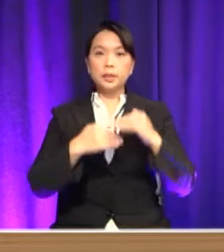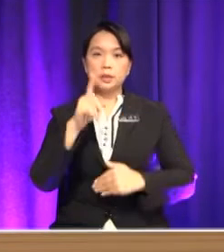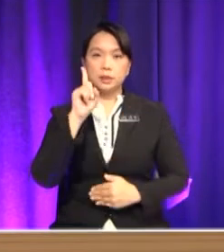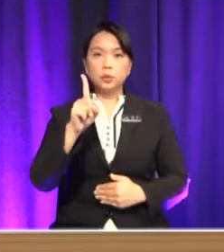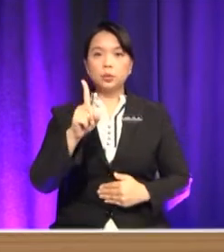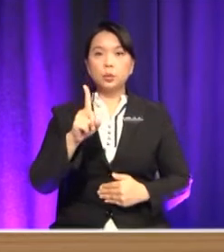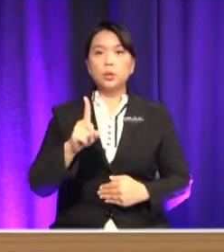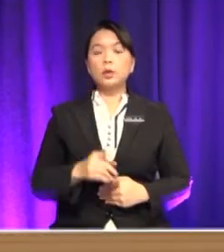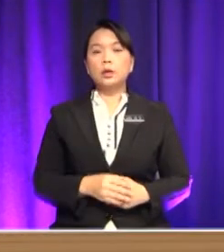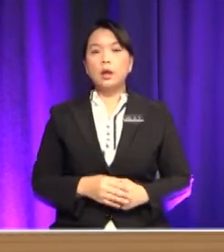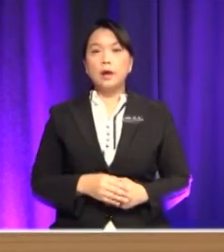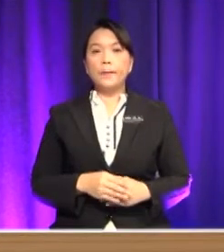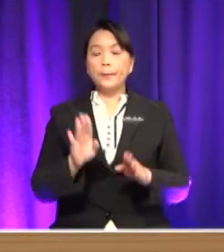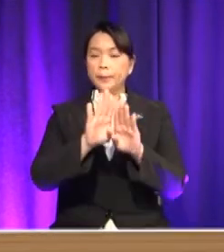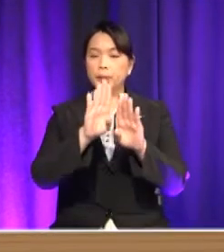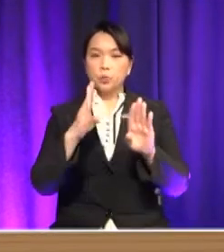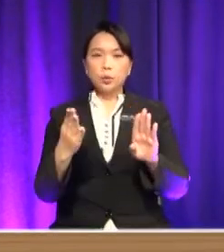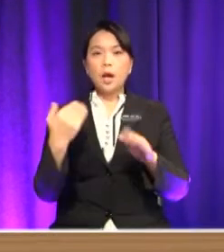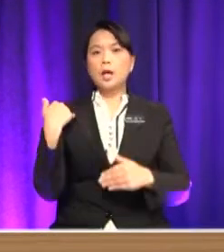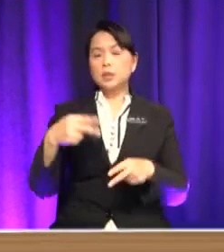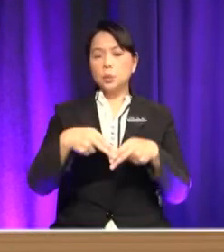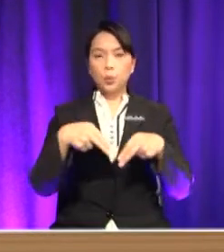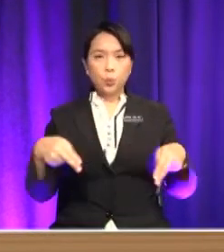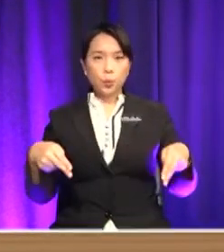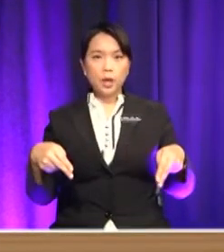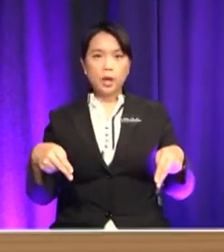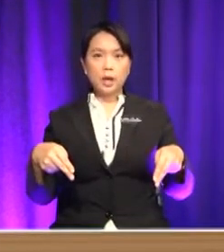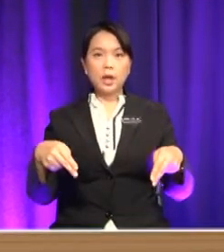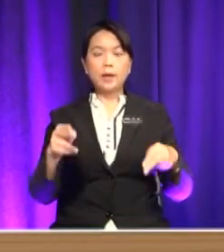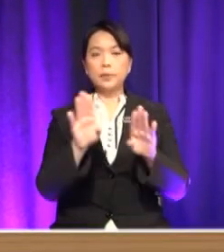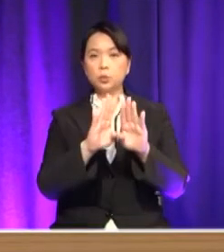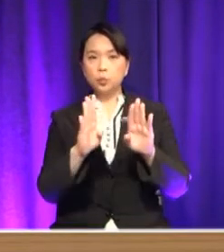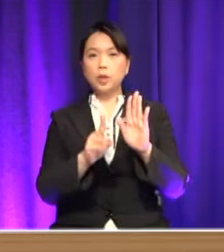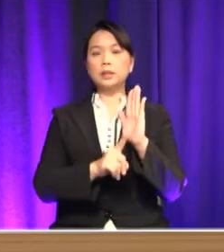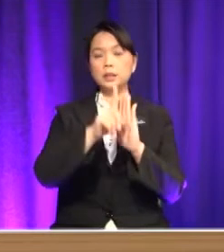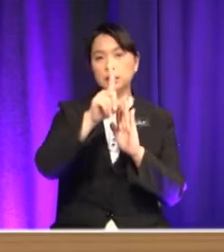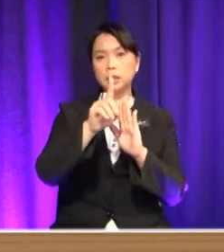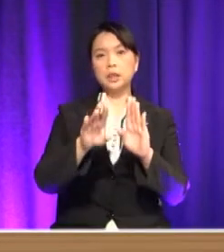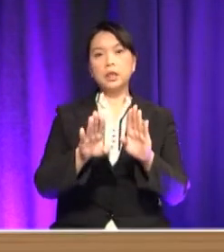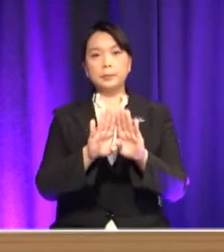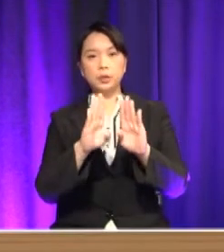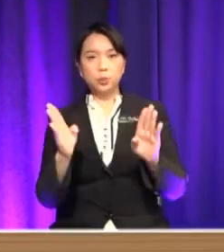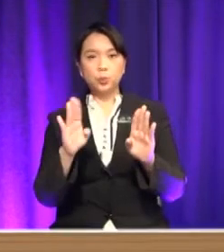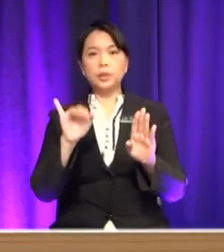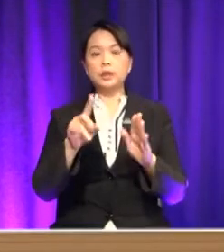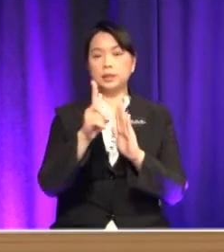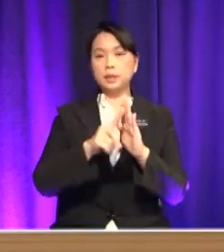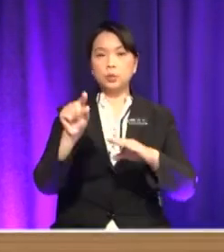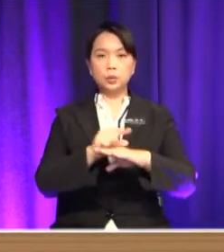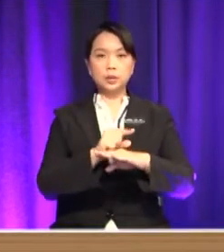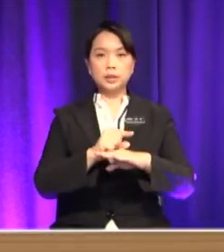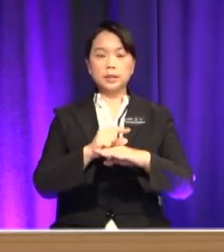dengan detail. Kemudian ada dia punya ukuran lebar pintu, ada tinggi pintu yang akan digunakan sebagai